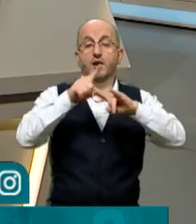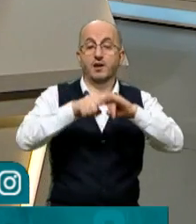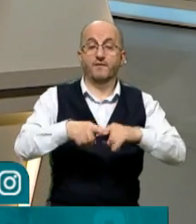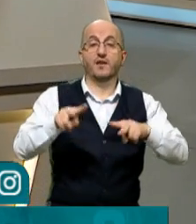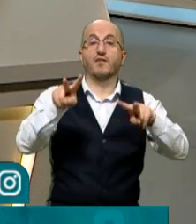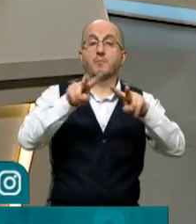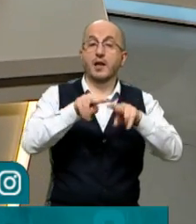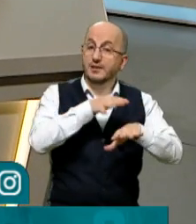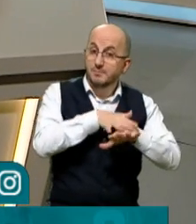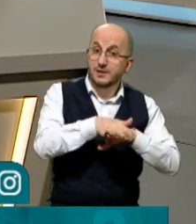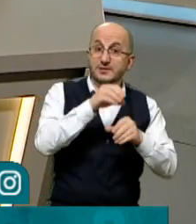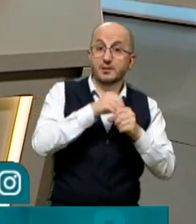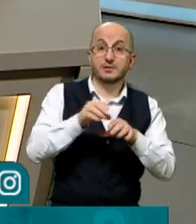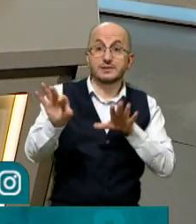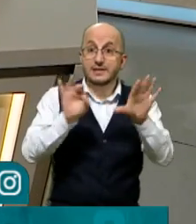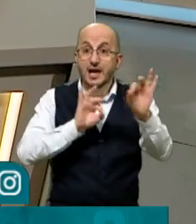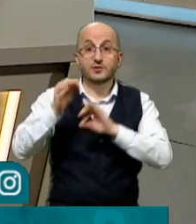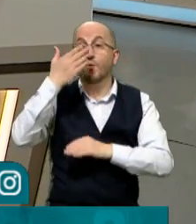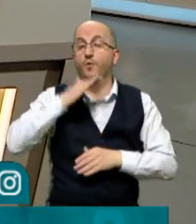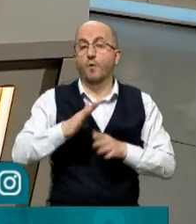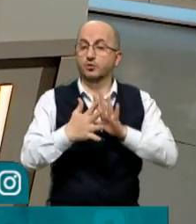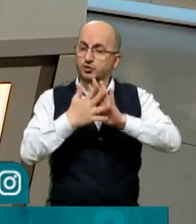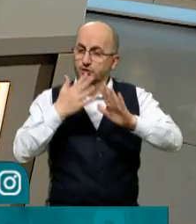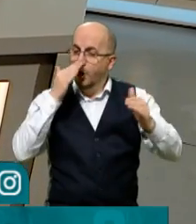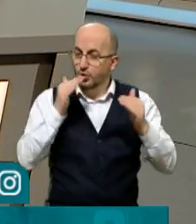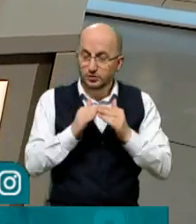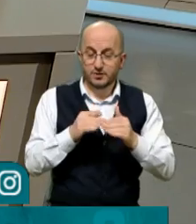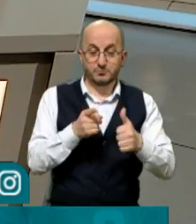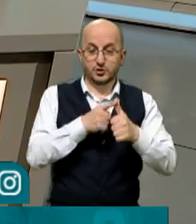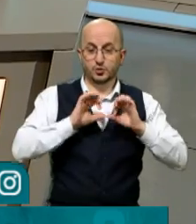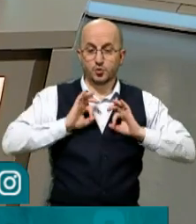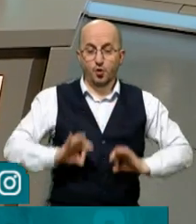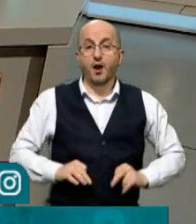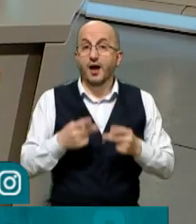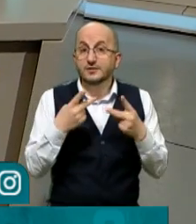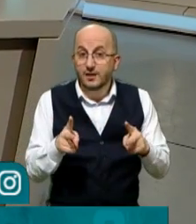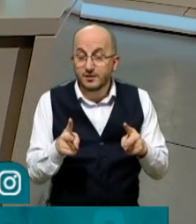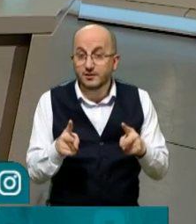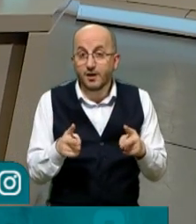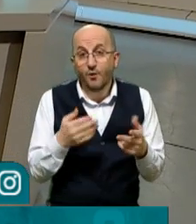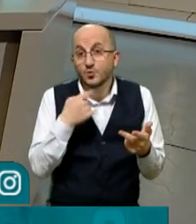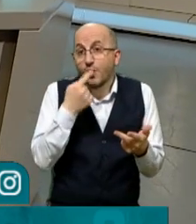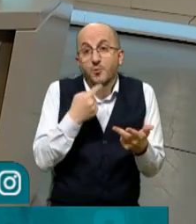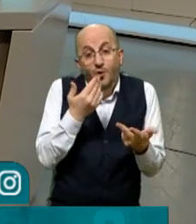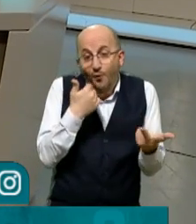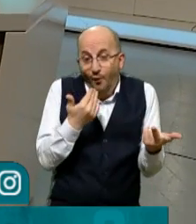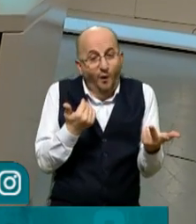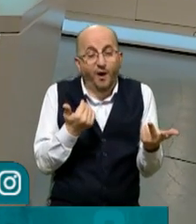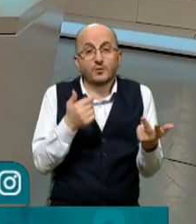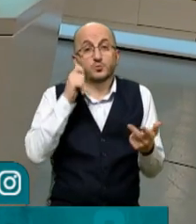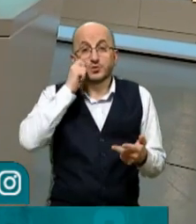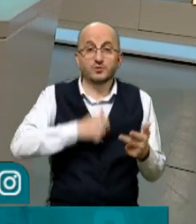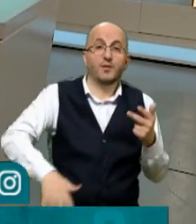mezhebinde muhayyerlik yok. Tertibe uyacak, köle azat edecek. Dikkat ederseniz köle azatını söylemiyoruz çünkü niye?